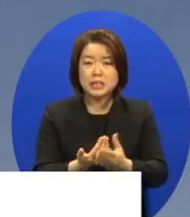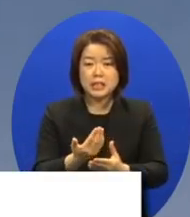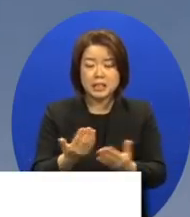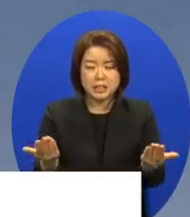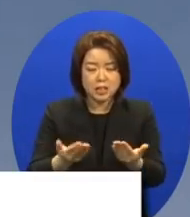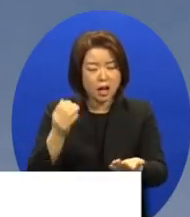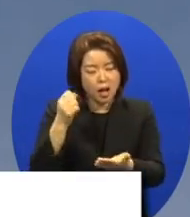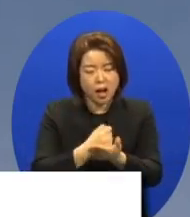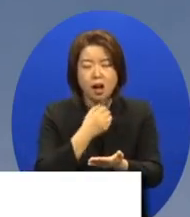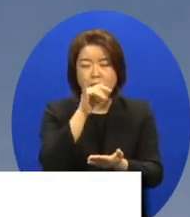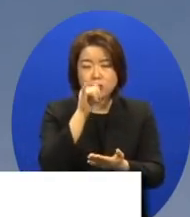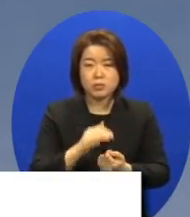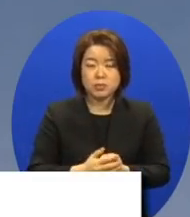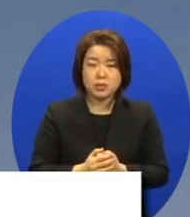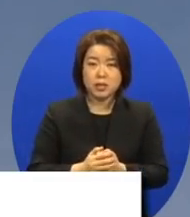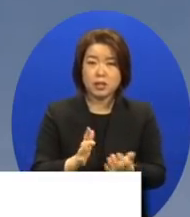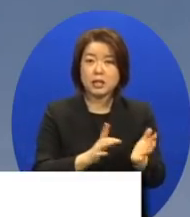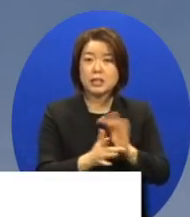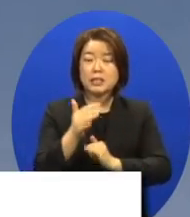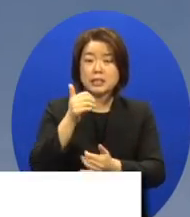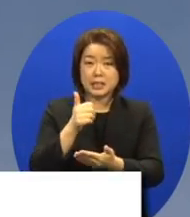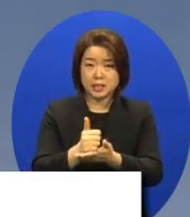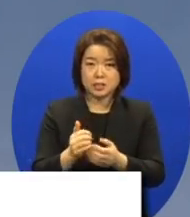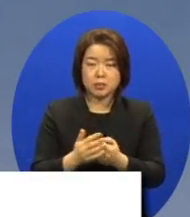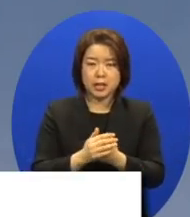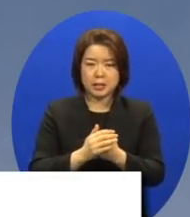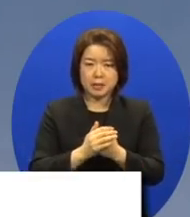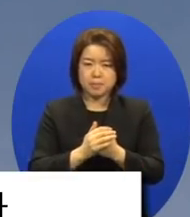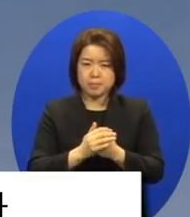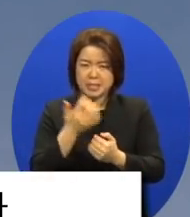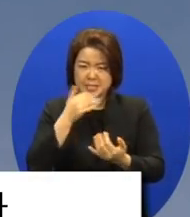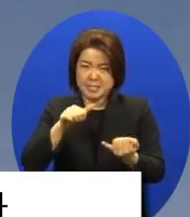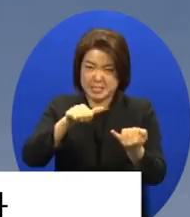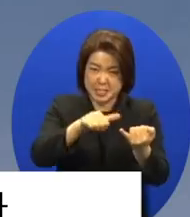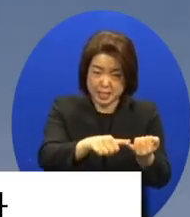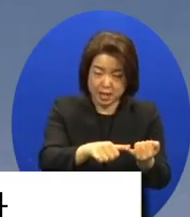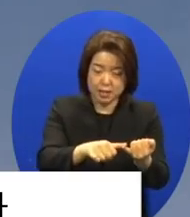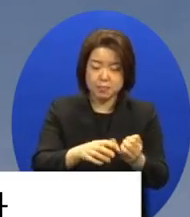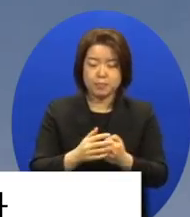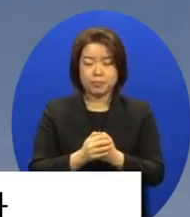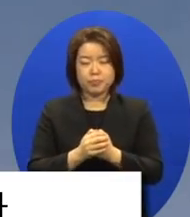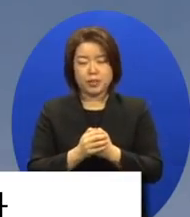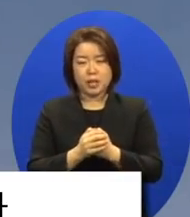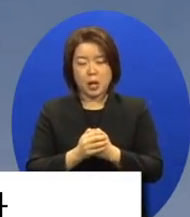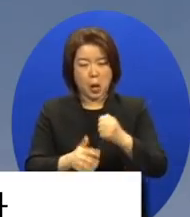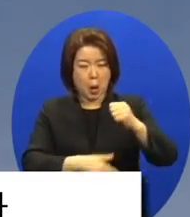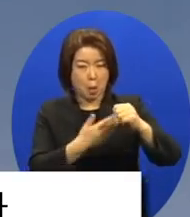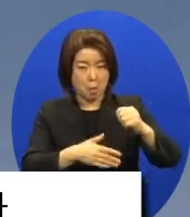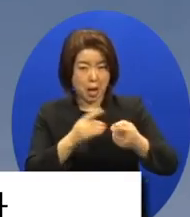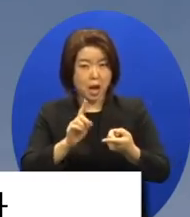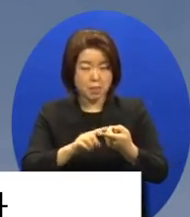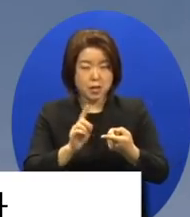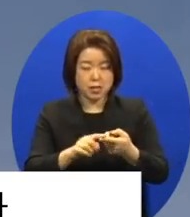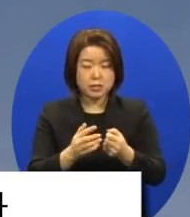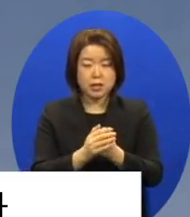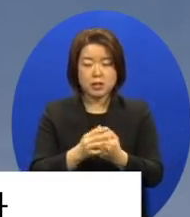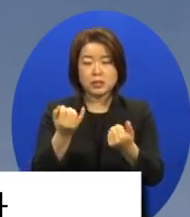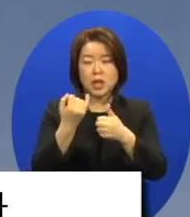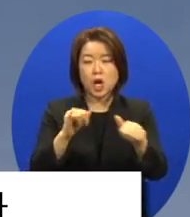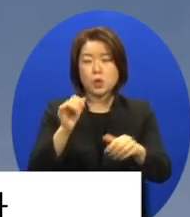얘기입니다 예수님께서도 가늠한 배우자의 간음 으로 인해서 는 이온을